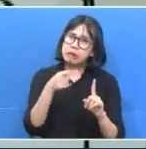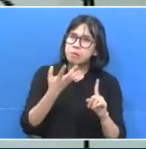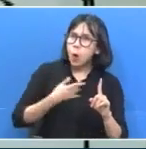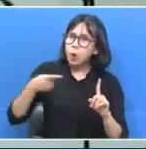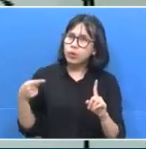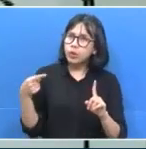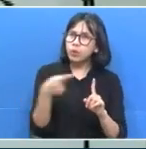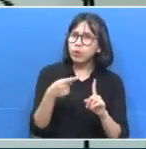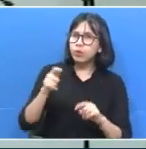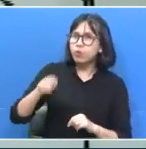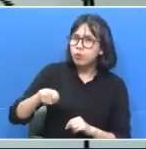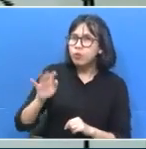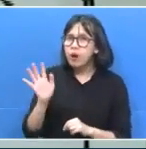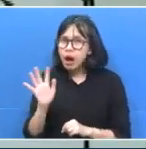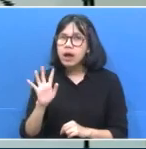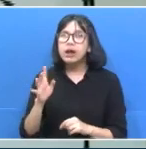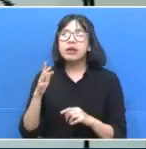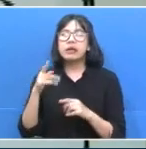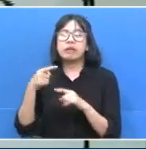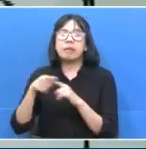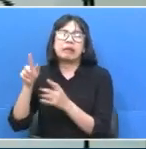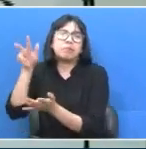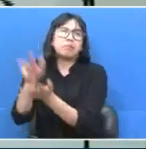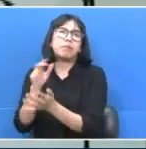menyangkut sanksi itu